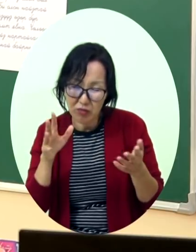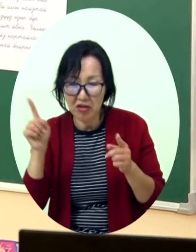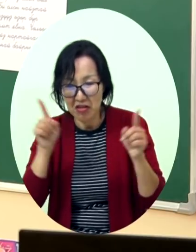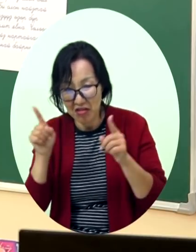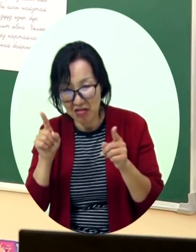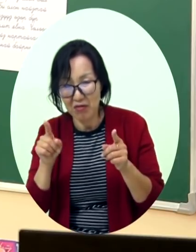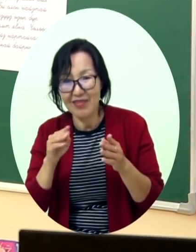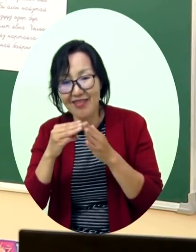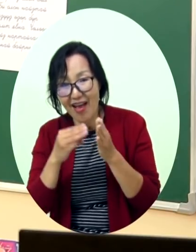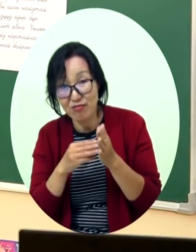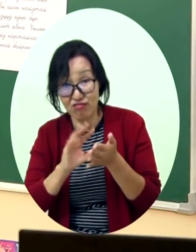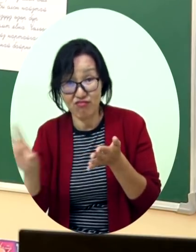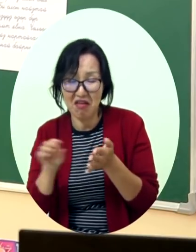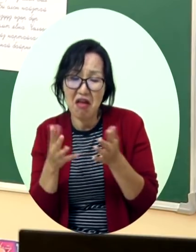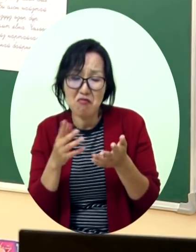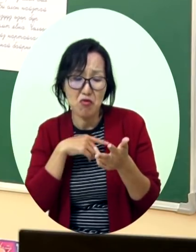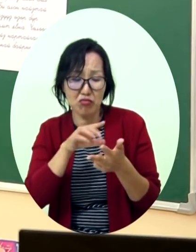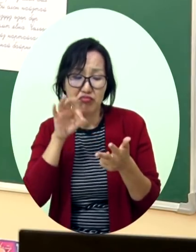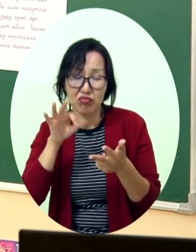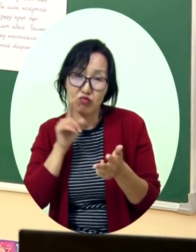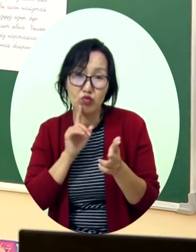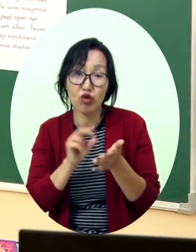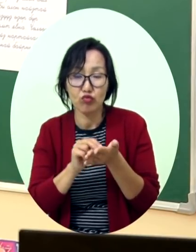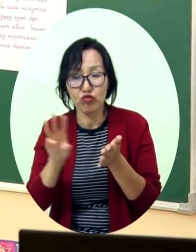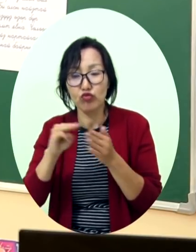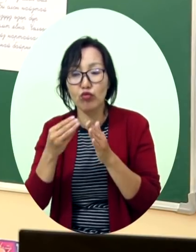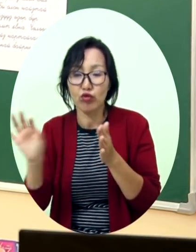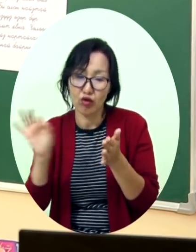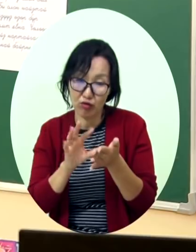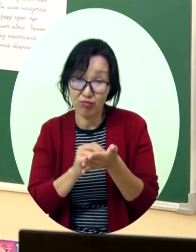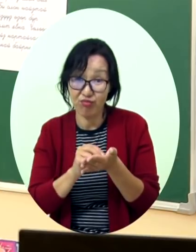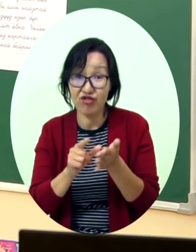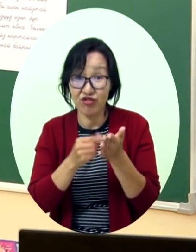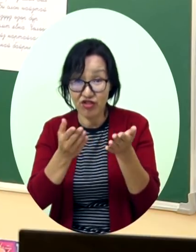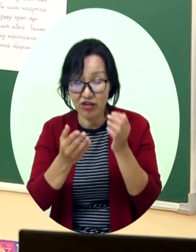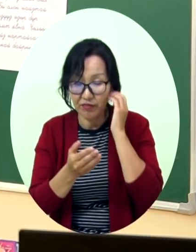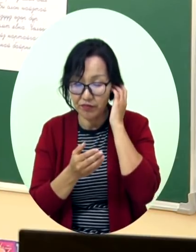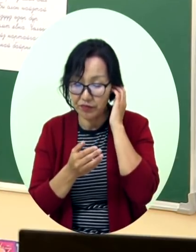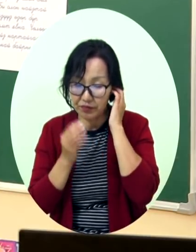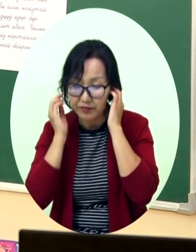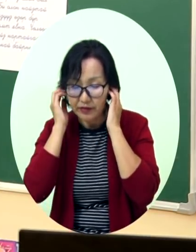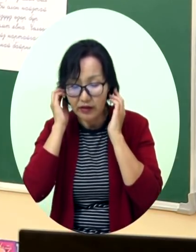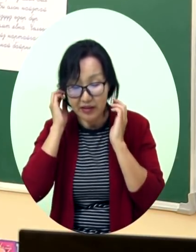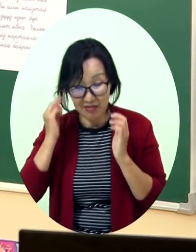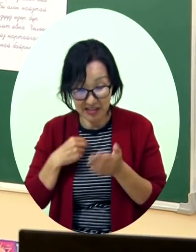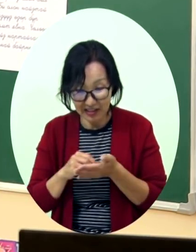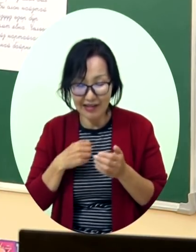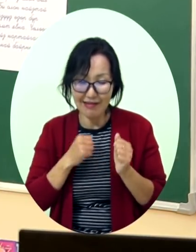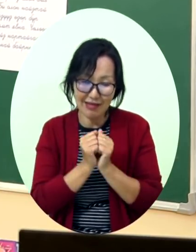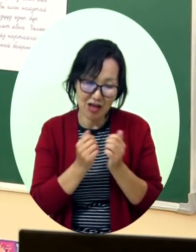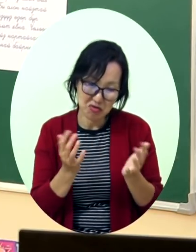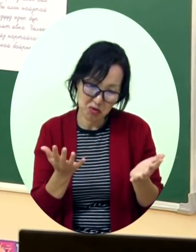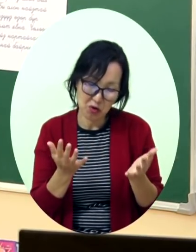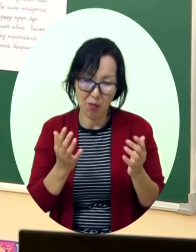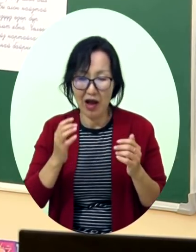тоочмж аль хэв маягаар бичгийг мөн төлөвлөж оруулах бол бичиж байгаа их маань найз нөхөд, аав